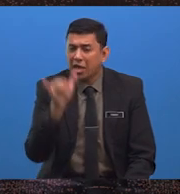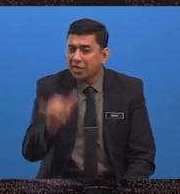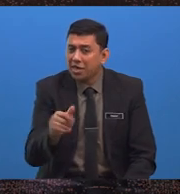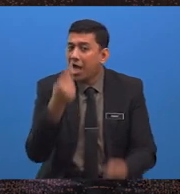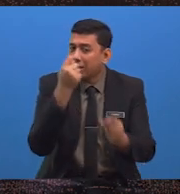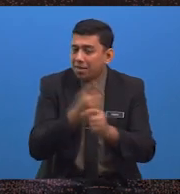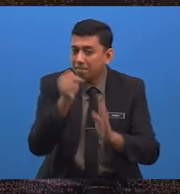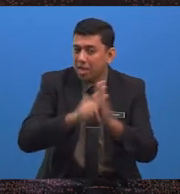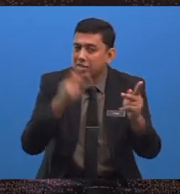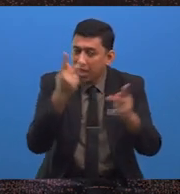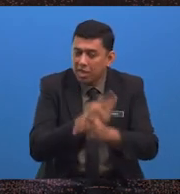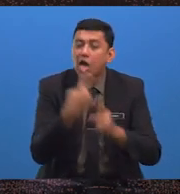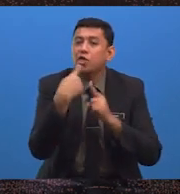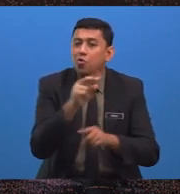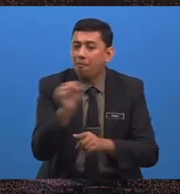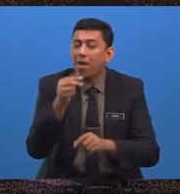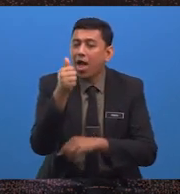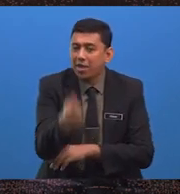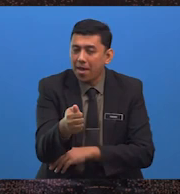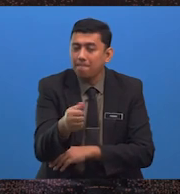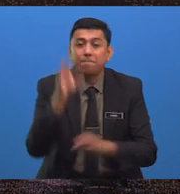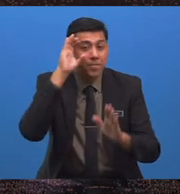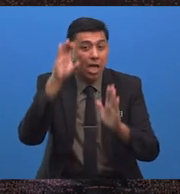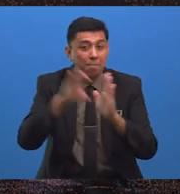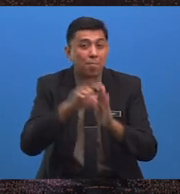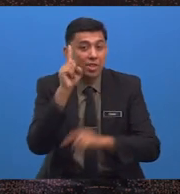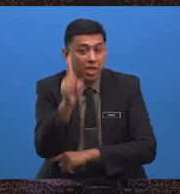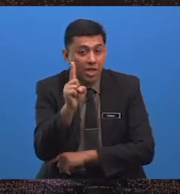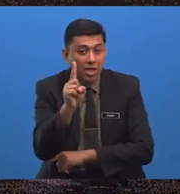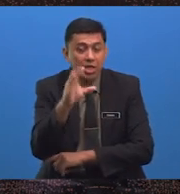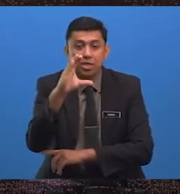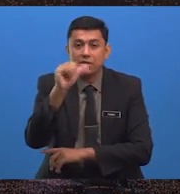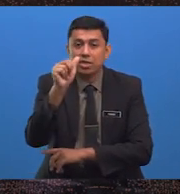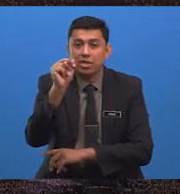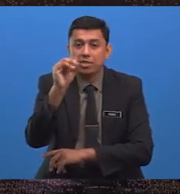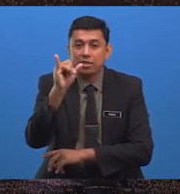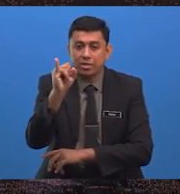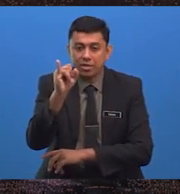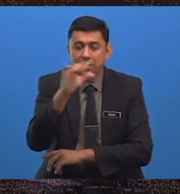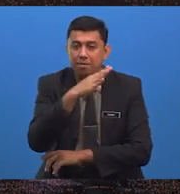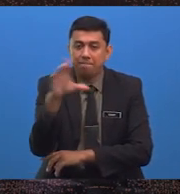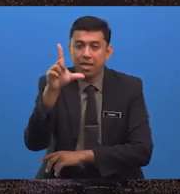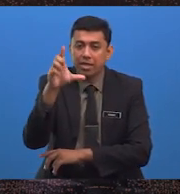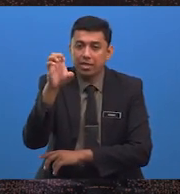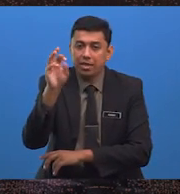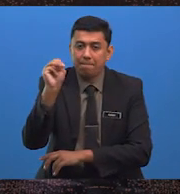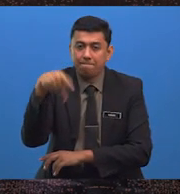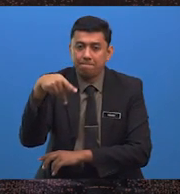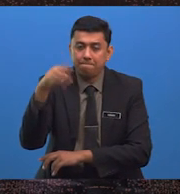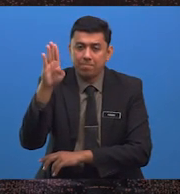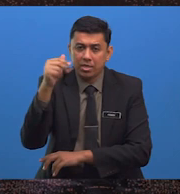Ya, tepat sekali jawapan anda. Gambar pertama ialah Candi Lembah Pujang. Gambar